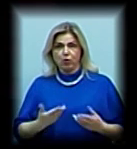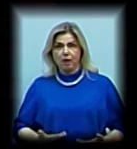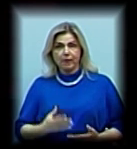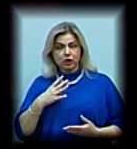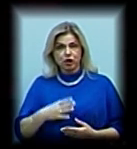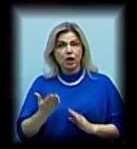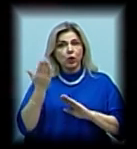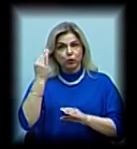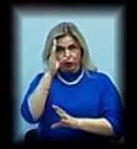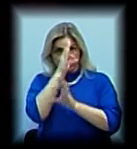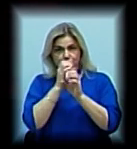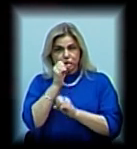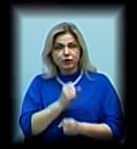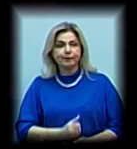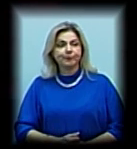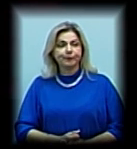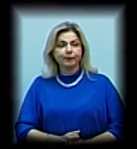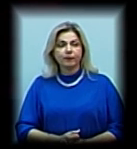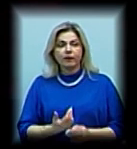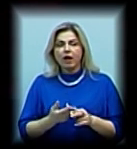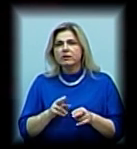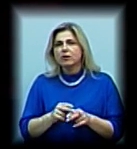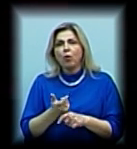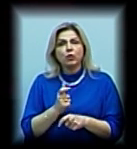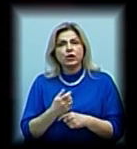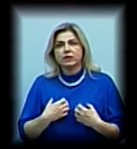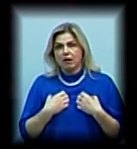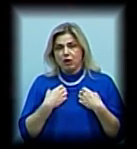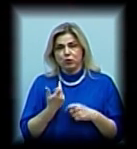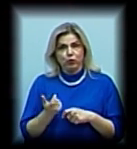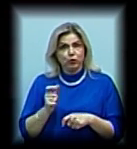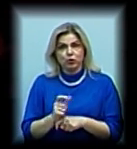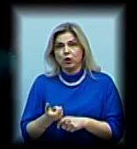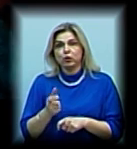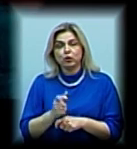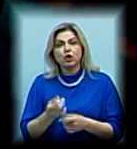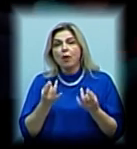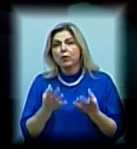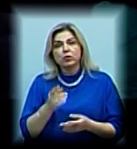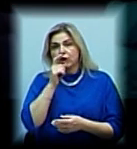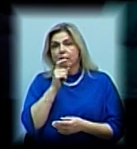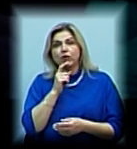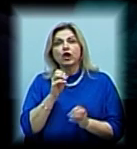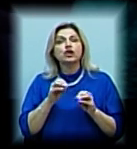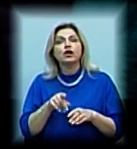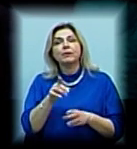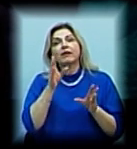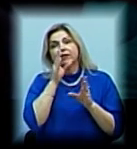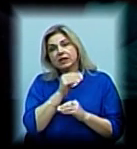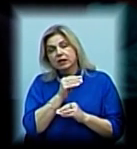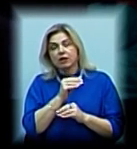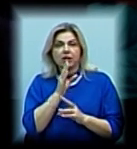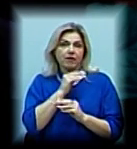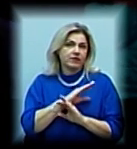ніч. От. Це дуже страшно, дуже-дуже. Коли просто не розумієш, чим ти встигнеш, чи не